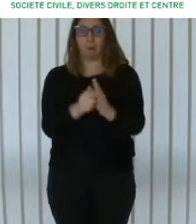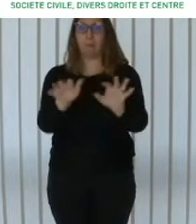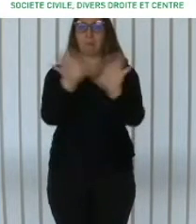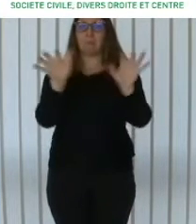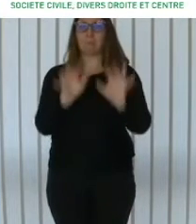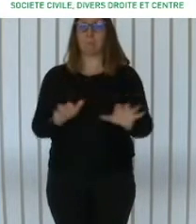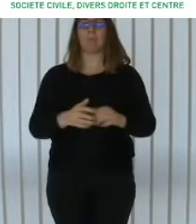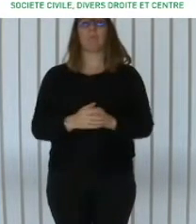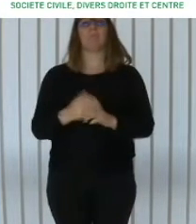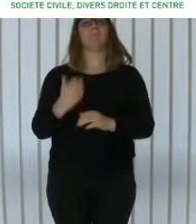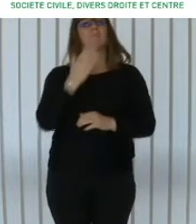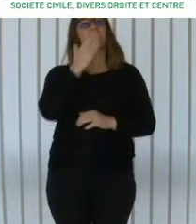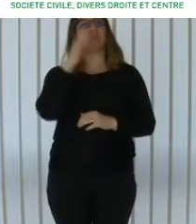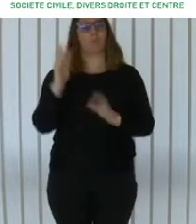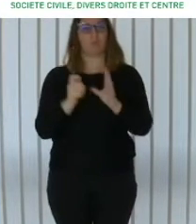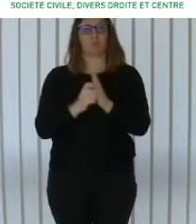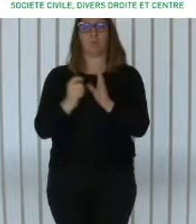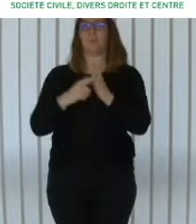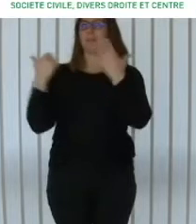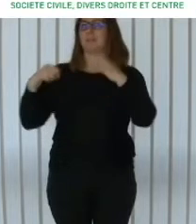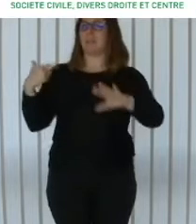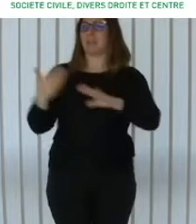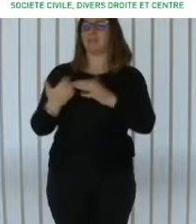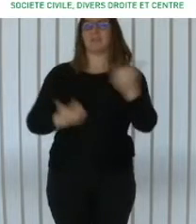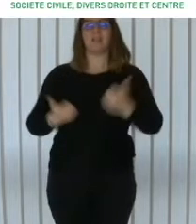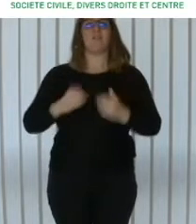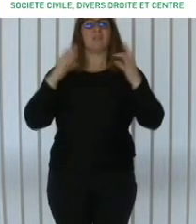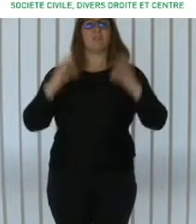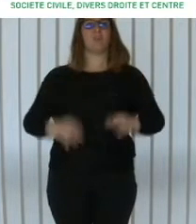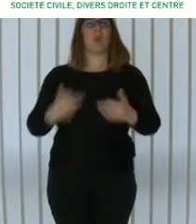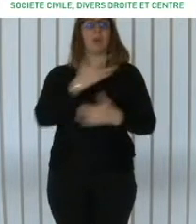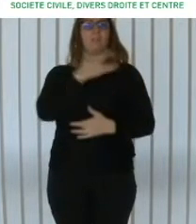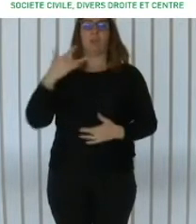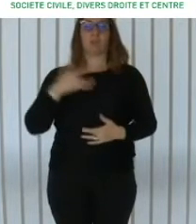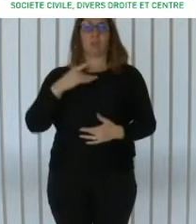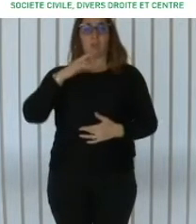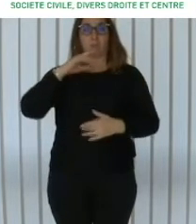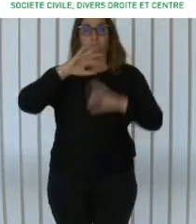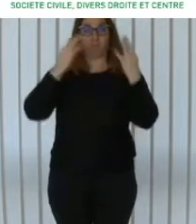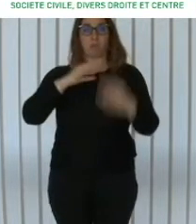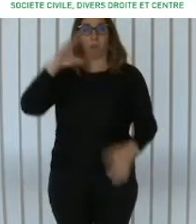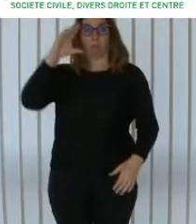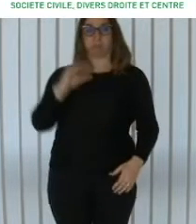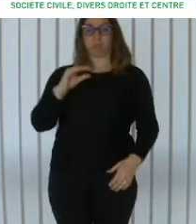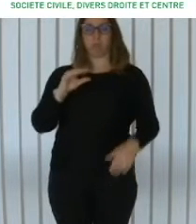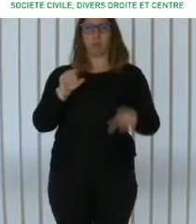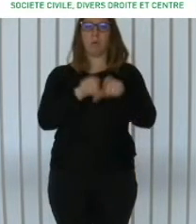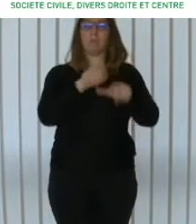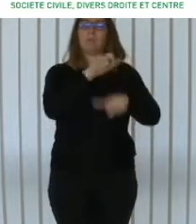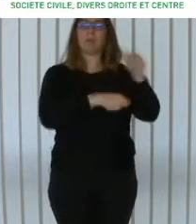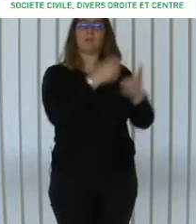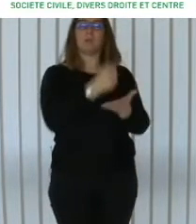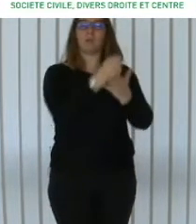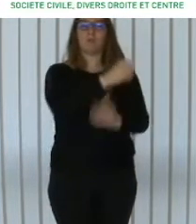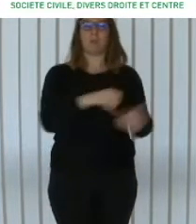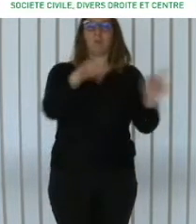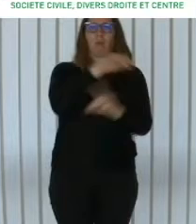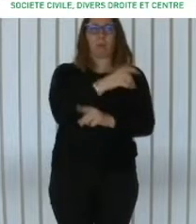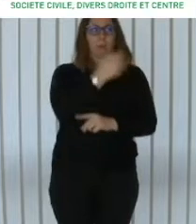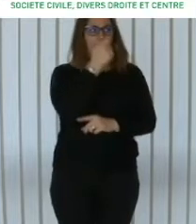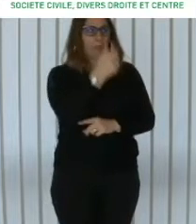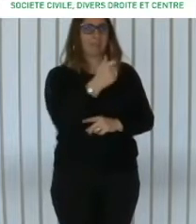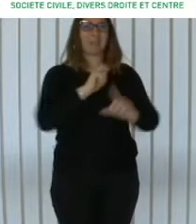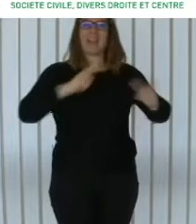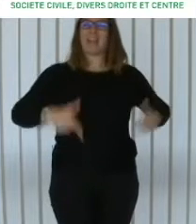point, en 2016, le budget du service de santé scolaire a largement été amputé et les assistantes sociales ont quasiment disparu